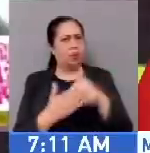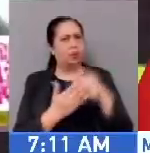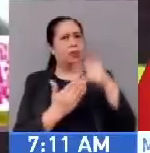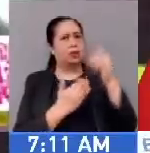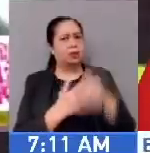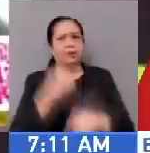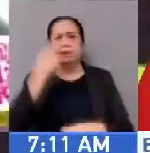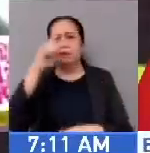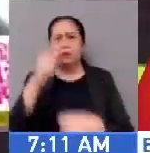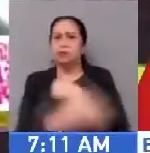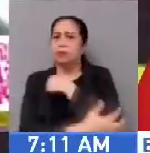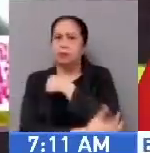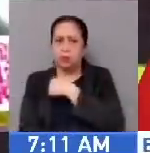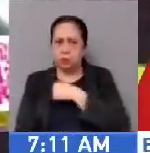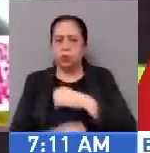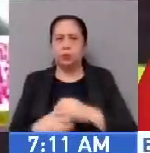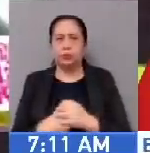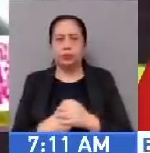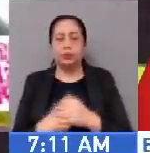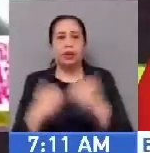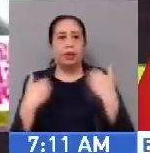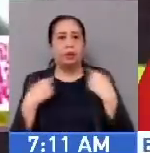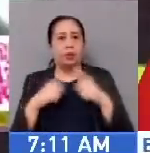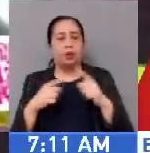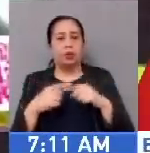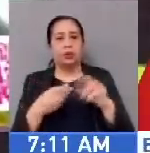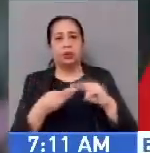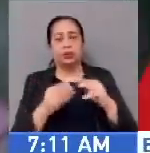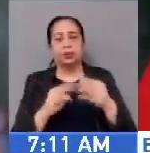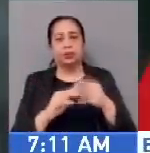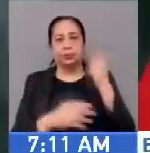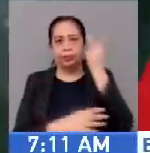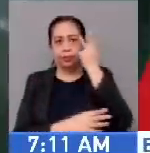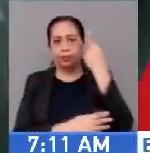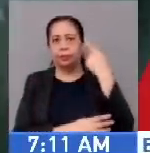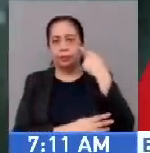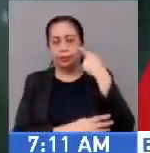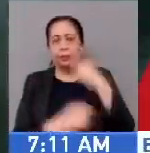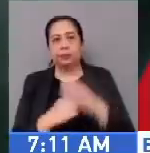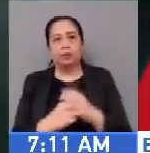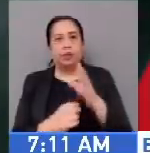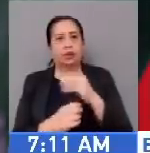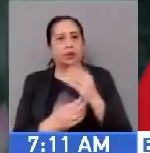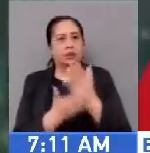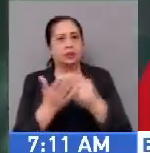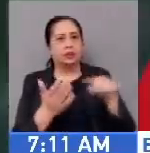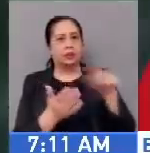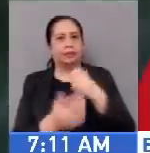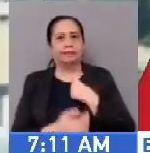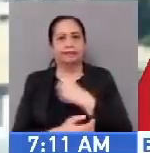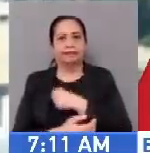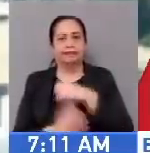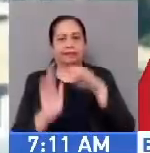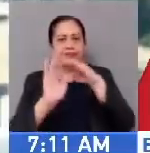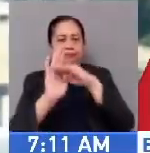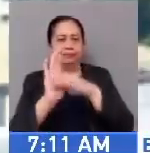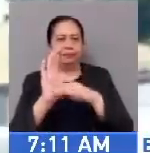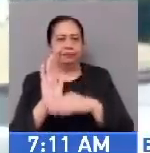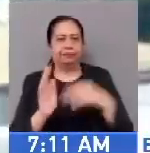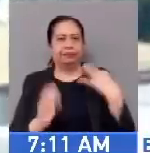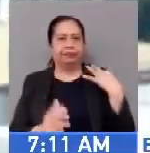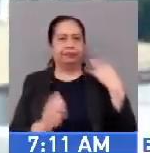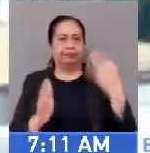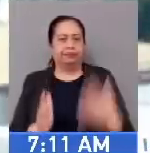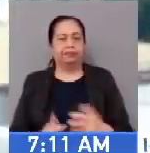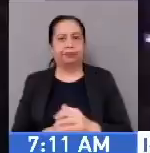mahihirap. Daron din ang kanyang running mate na si Senador Kiko Pangilinan at ilan nilang senatorial candidate. Sa bayan